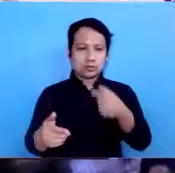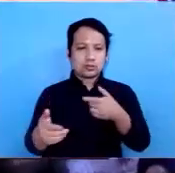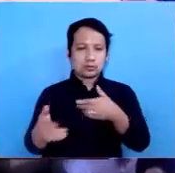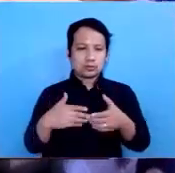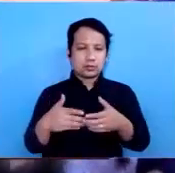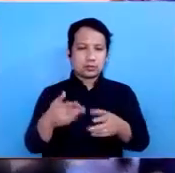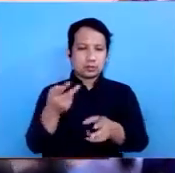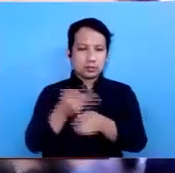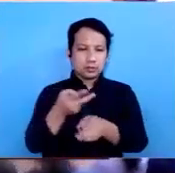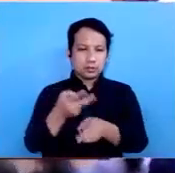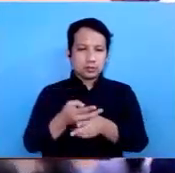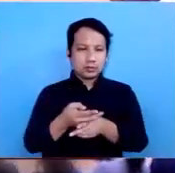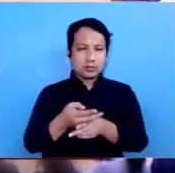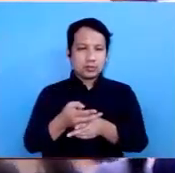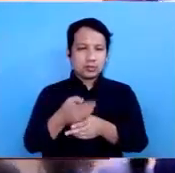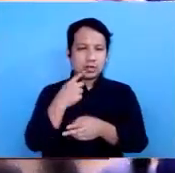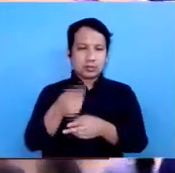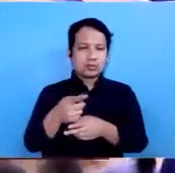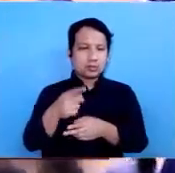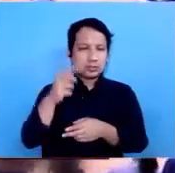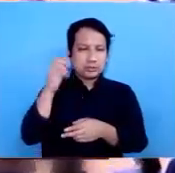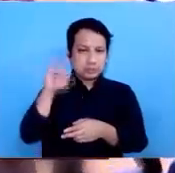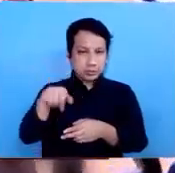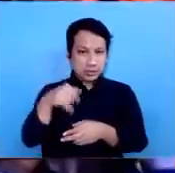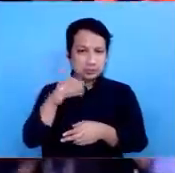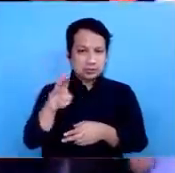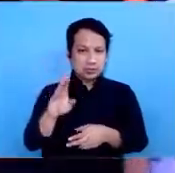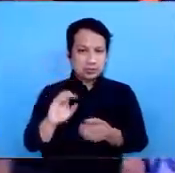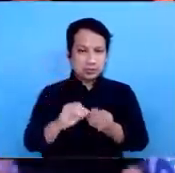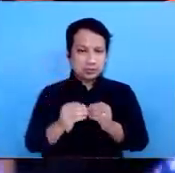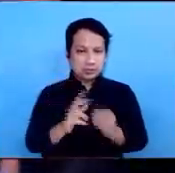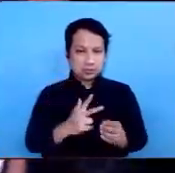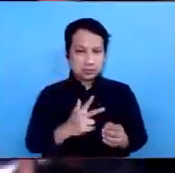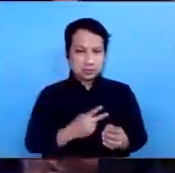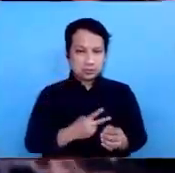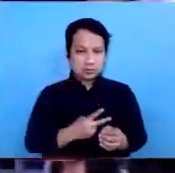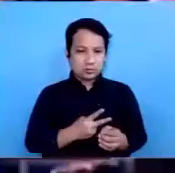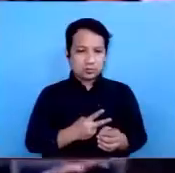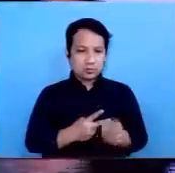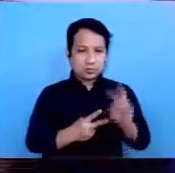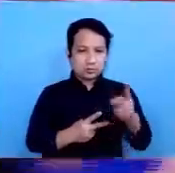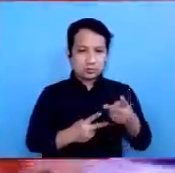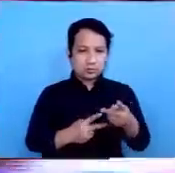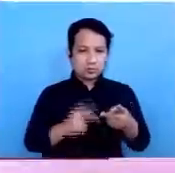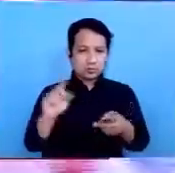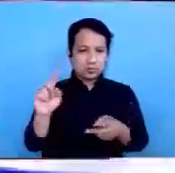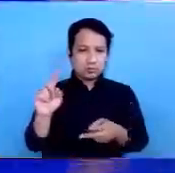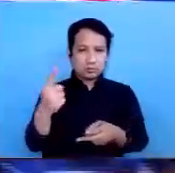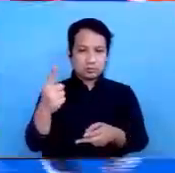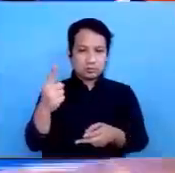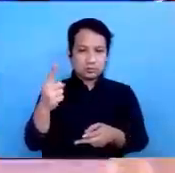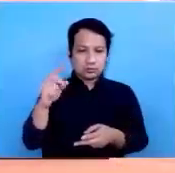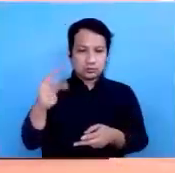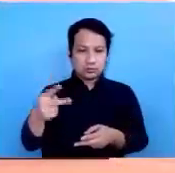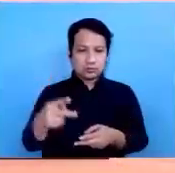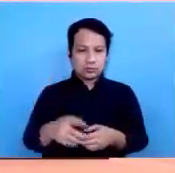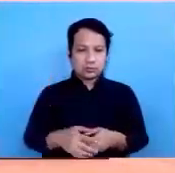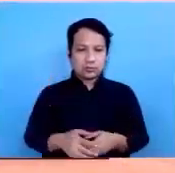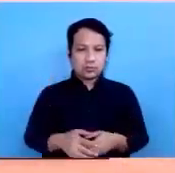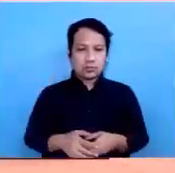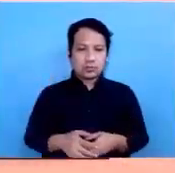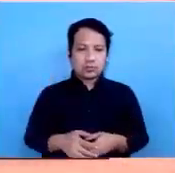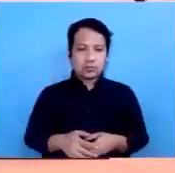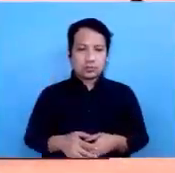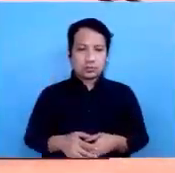sarado nila ang Ginebra import na si Justin Brownlee na nakahuha lang ng 2 points sa first 2 quarters.